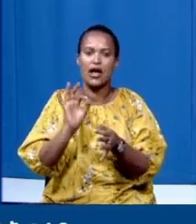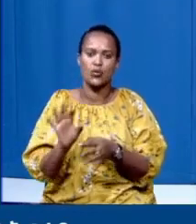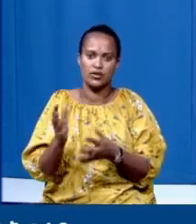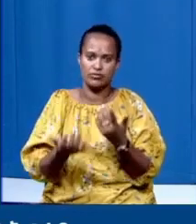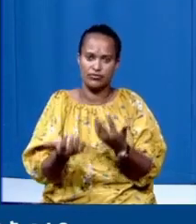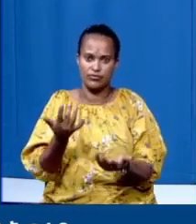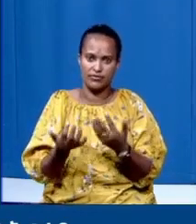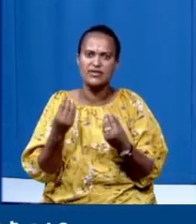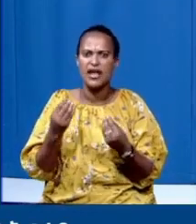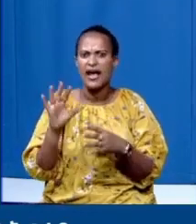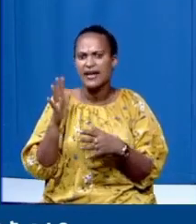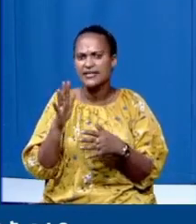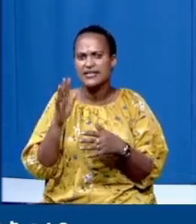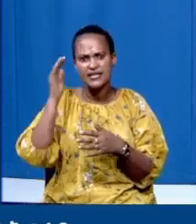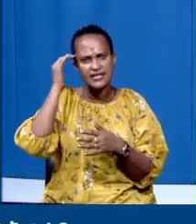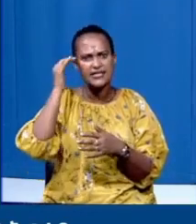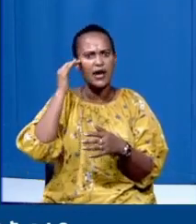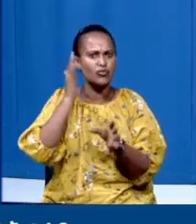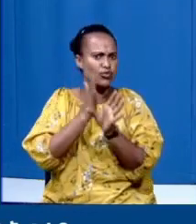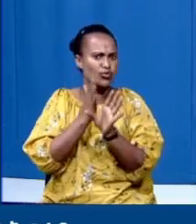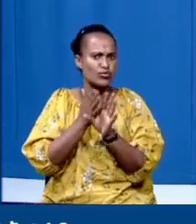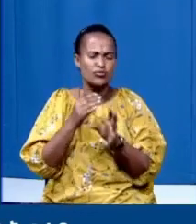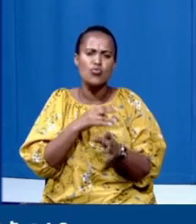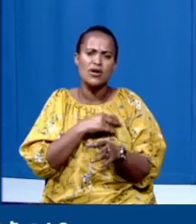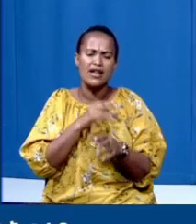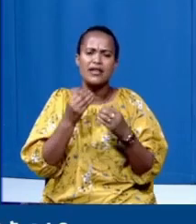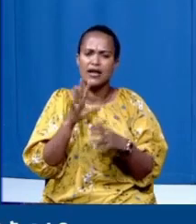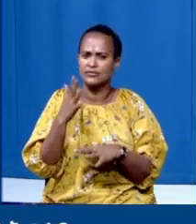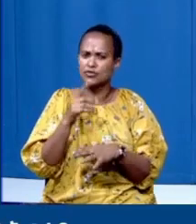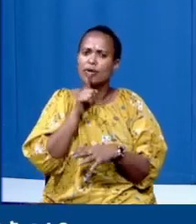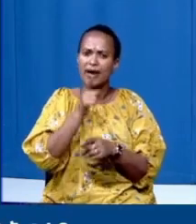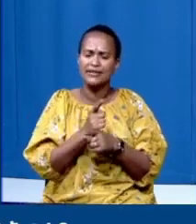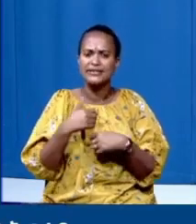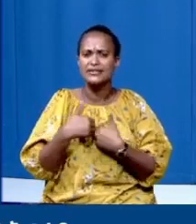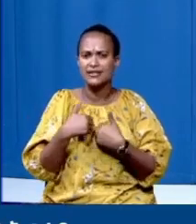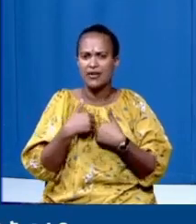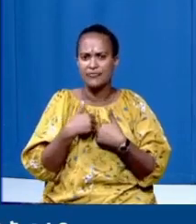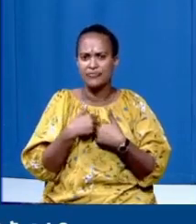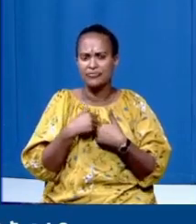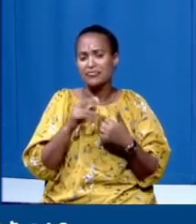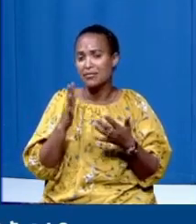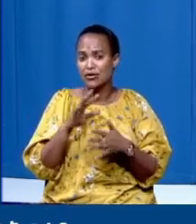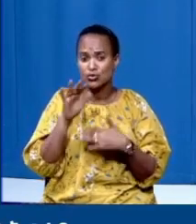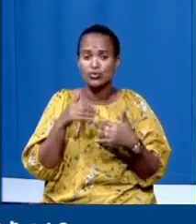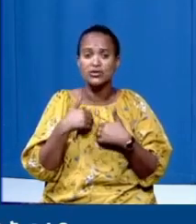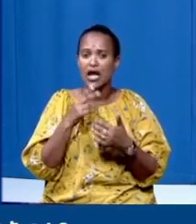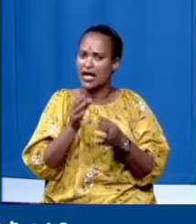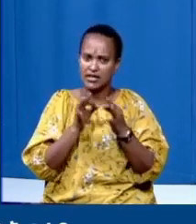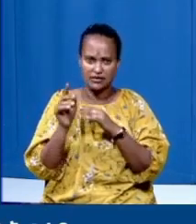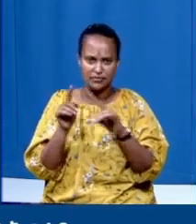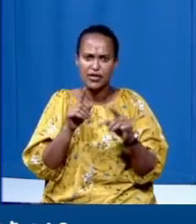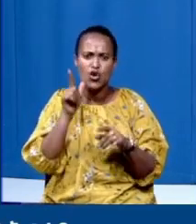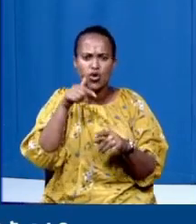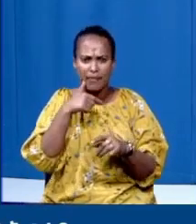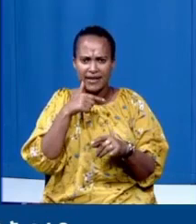ይበላ ስለዚ እንታይ ዓይነት ስራ ኣእምሮ ከም ዘለዎም እንታይ ዓይነት ሞራል ከም ዘለዎም ኣይብሓቂ እንስሳ እውን ምናልባሽ ንኩሉ እንስሳ ይገልፍ ንዝኸውን እምበር